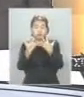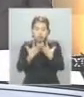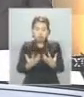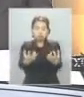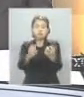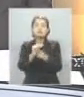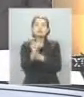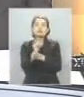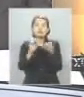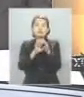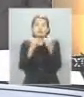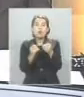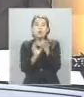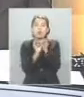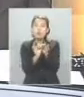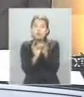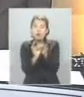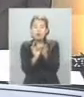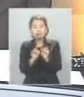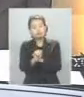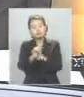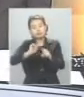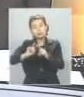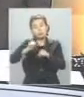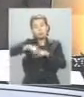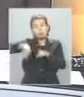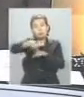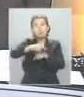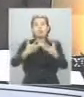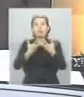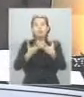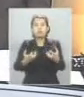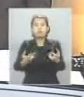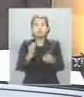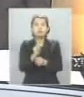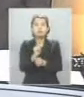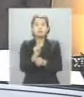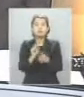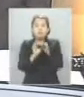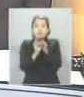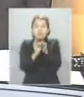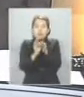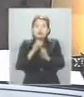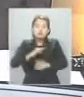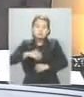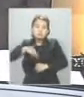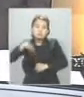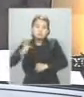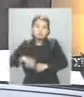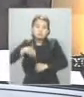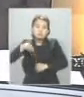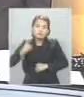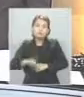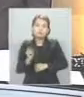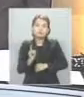อาจจะนำมาซึ่งความเสียหายแล้วก็นำมาซึ่งสิ่งที่ทำให้เกิดทุกข์โดยที่ไม่รู้ตัวเนื่องมาจากว่า aftershock